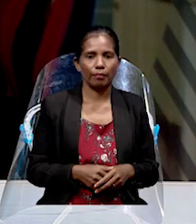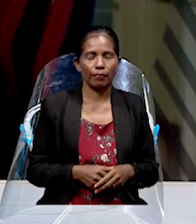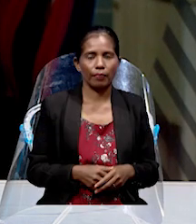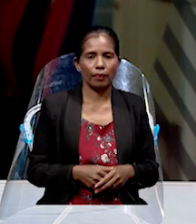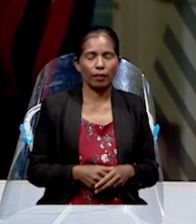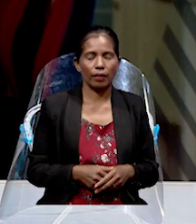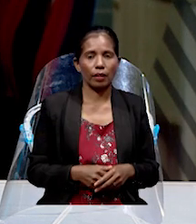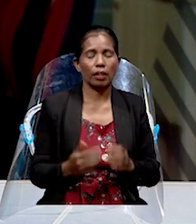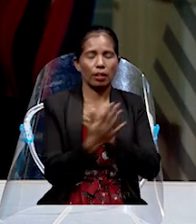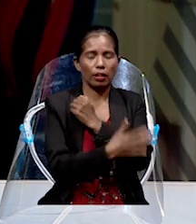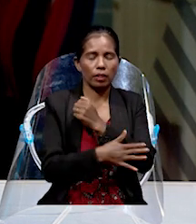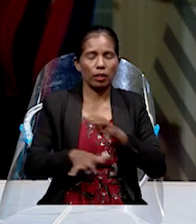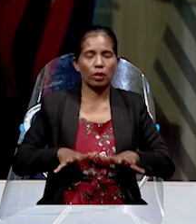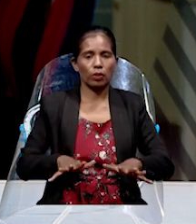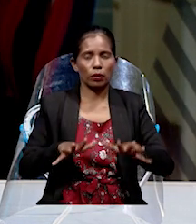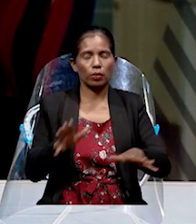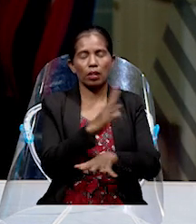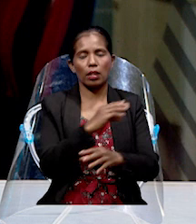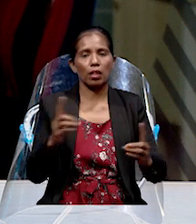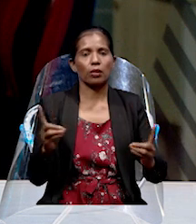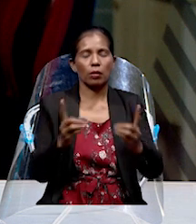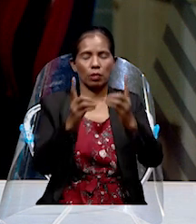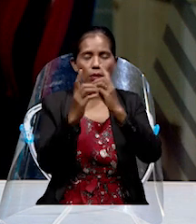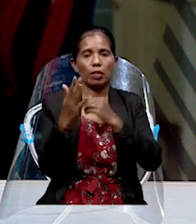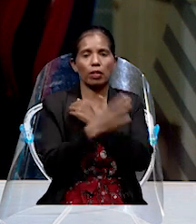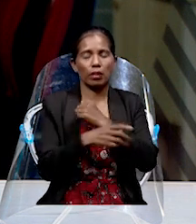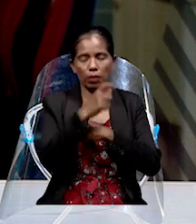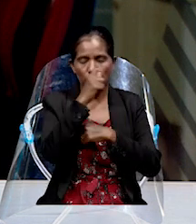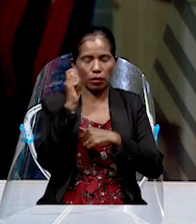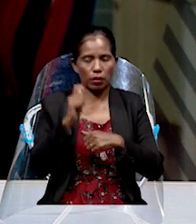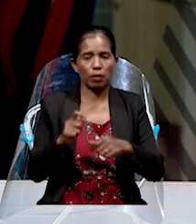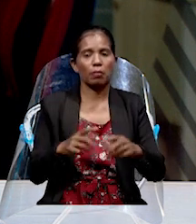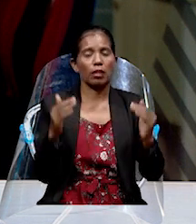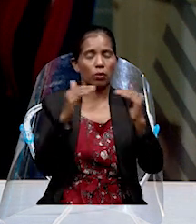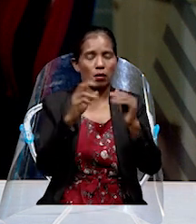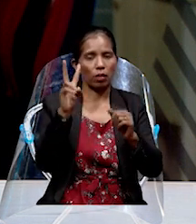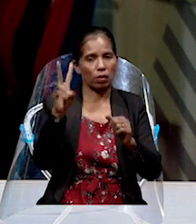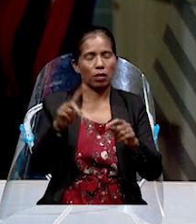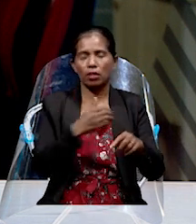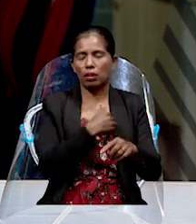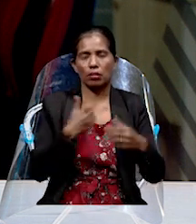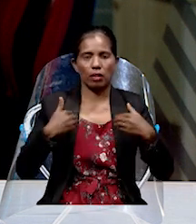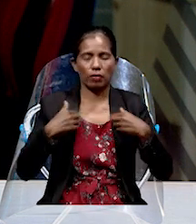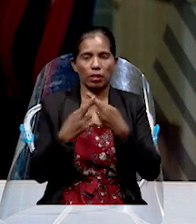Delegação Rússia surumalo delegação Ucrânia em negociação ronda daruak, mai besi dauk hetang resultado.